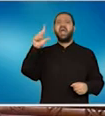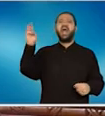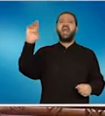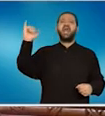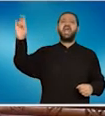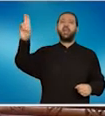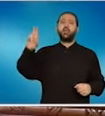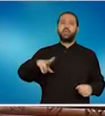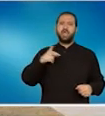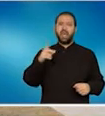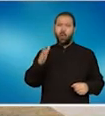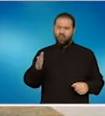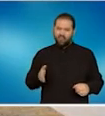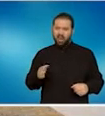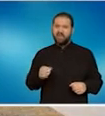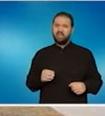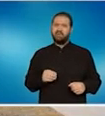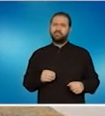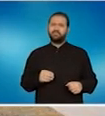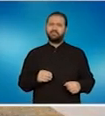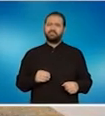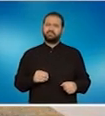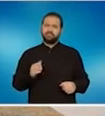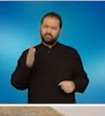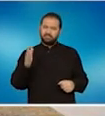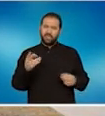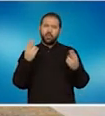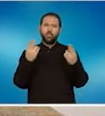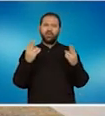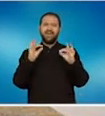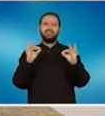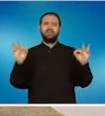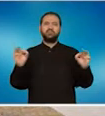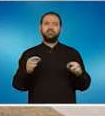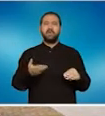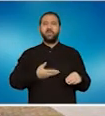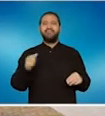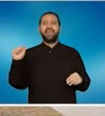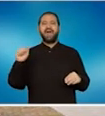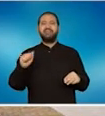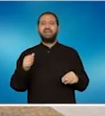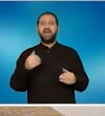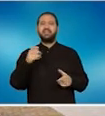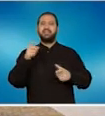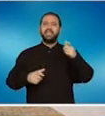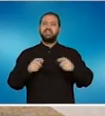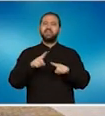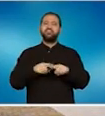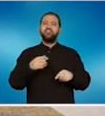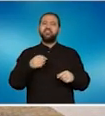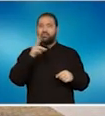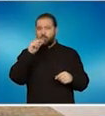era ca o altă falie, o falie temporală. Era într-o altă lume. Părinte Adrian, cum vorbea și despre ce vorbea, ce